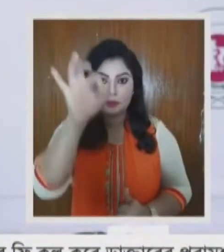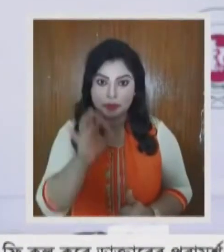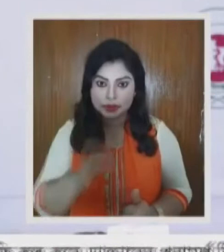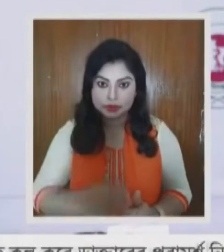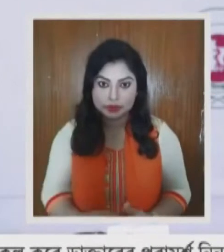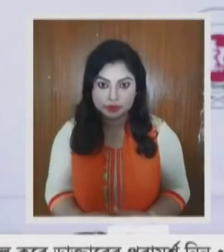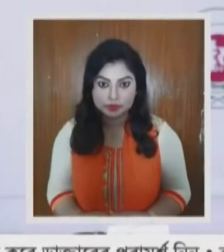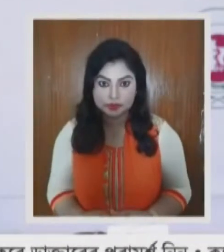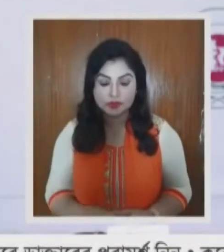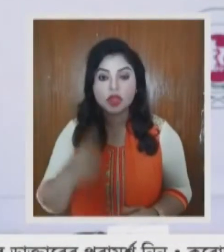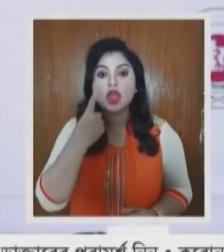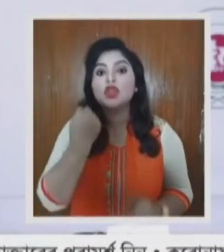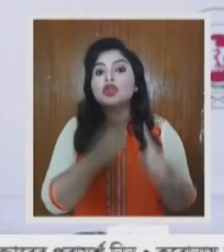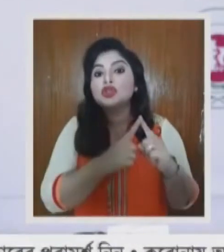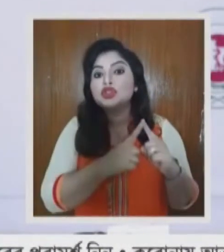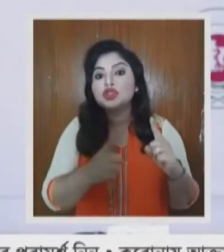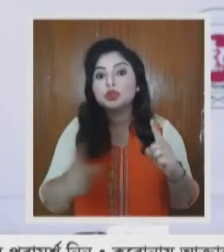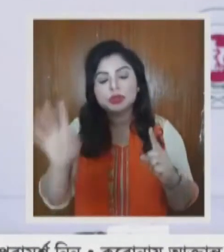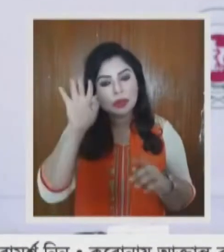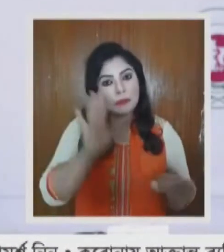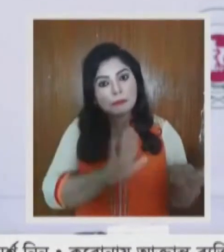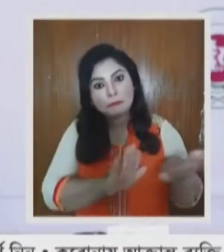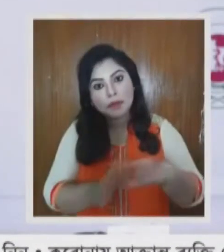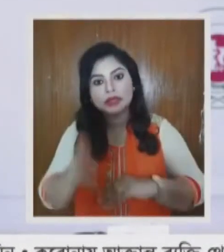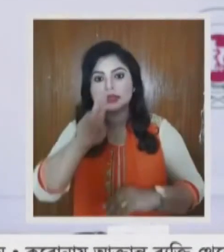135136 জন। শনাক্ত বিবেচনায় সুস্থতার হার